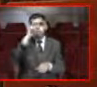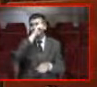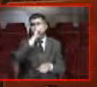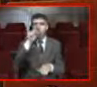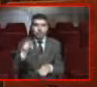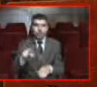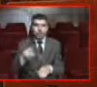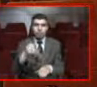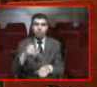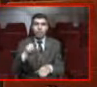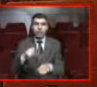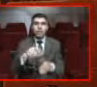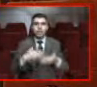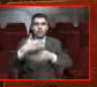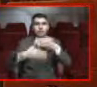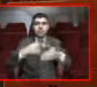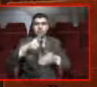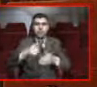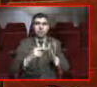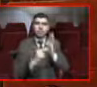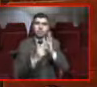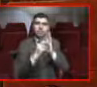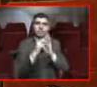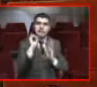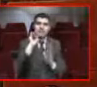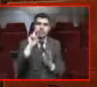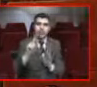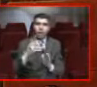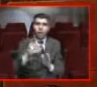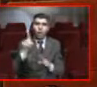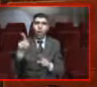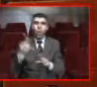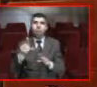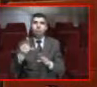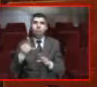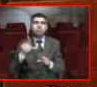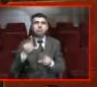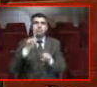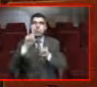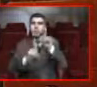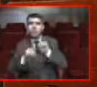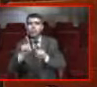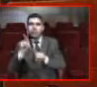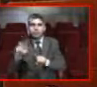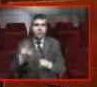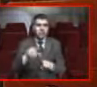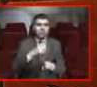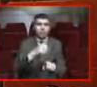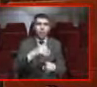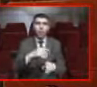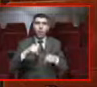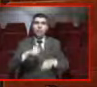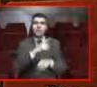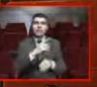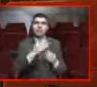في هذا نفس المنطق اللي اشار له السيد داودي اللي يتعلق باش نقدوا الميزان وناخذوا من امور كتمشي في اتجاهات غير معقوله الى فئه